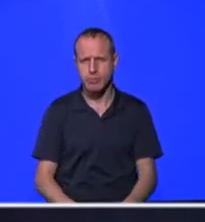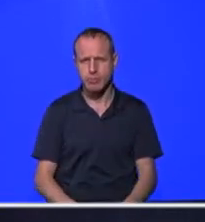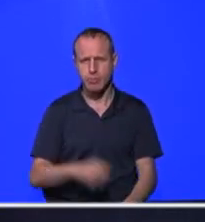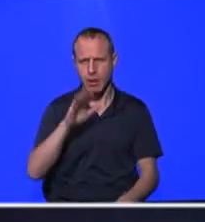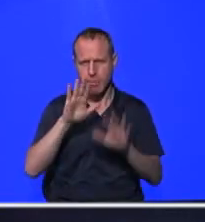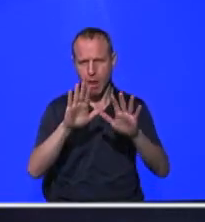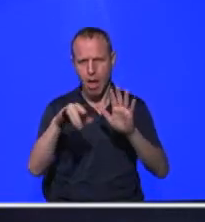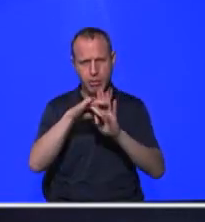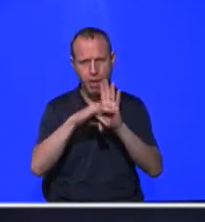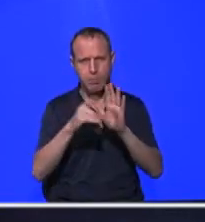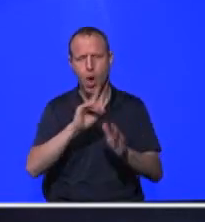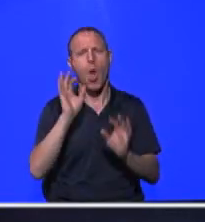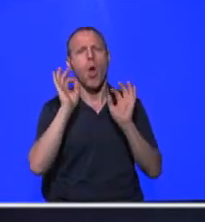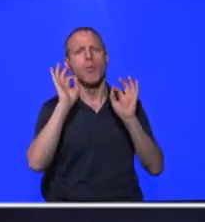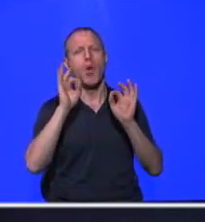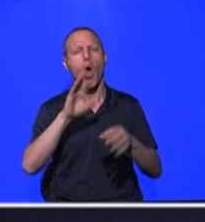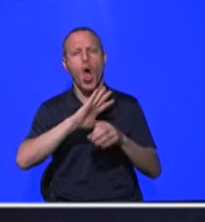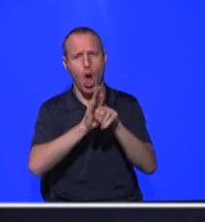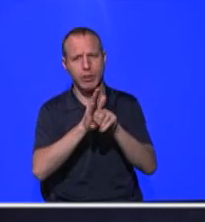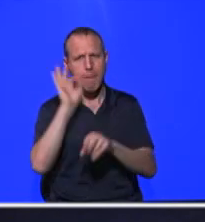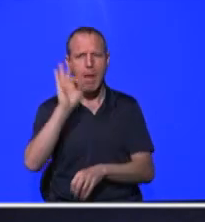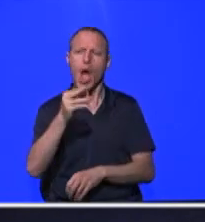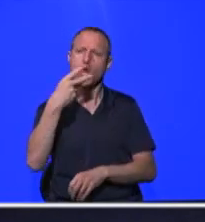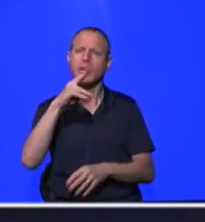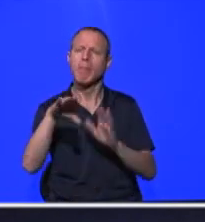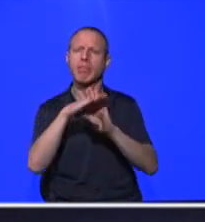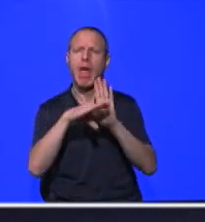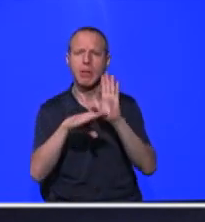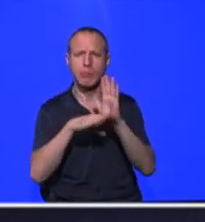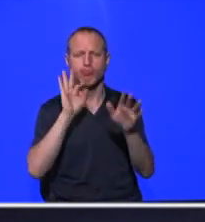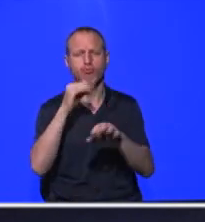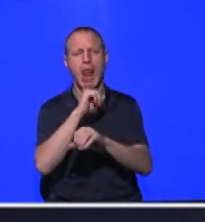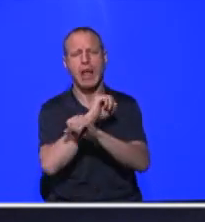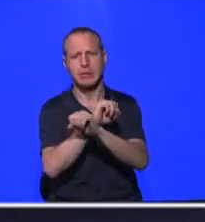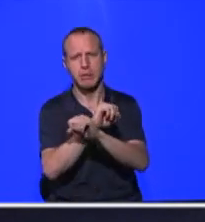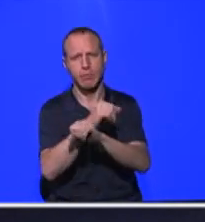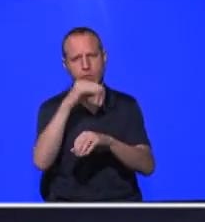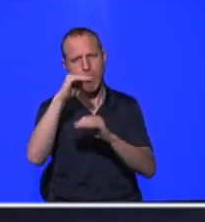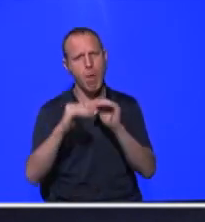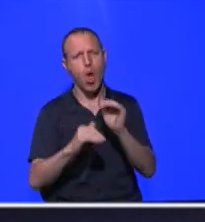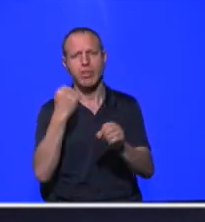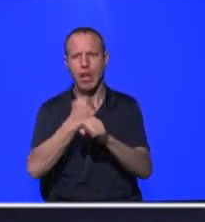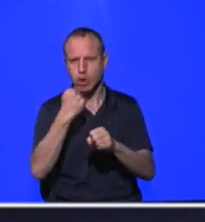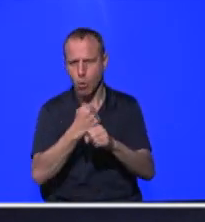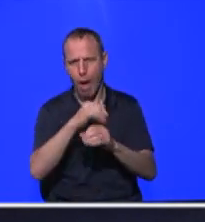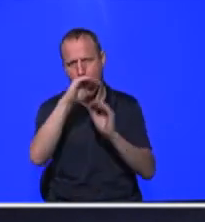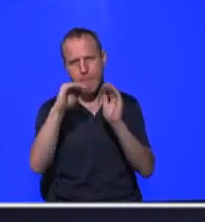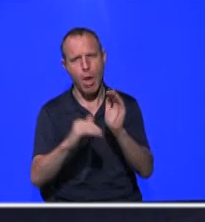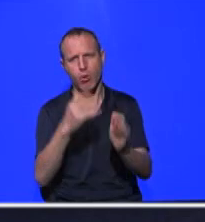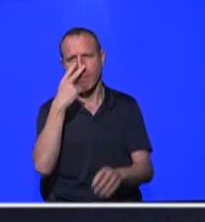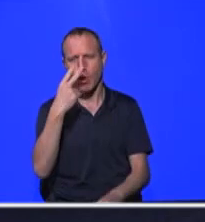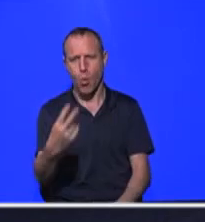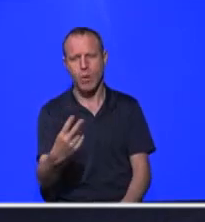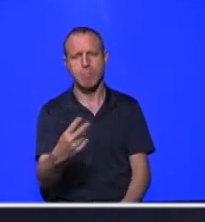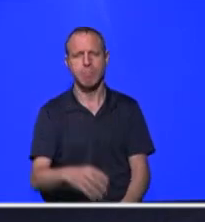גם ככה התנאים לא היה משהו, הקורונה פגעה הרבה יותר בתנאים של האסירים, זה פחות תעסוקה, פחות ביקורים,